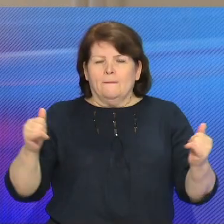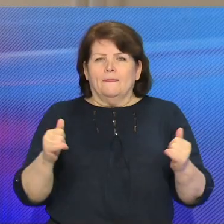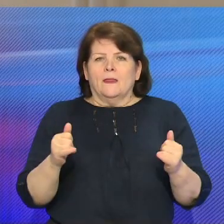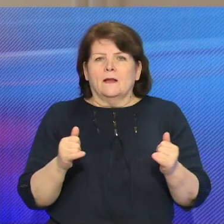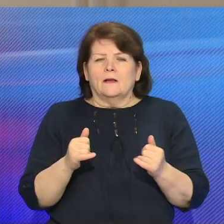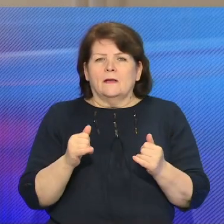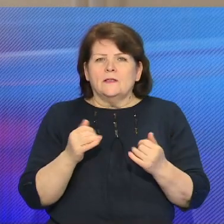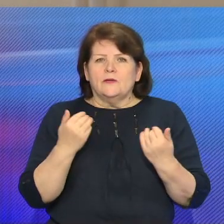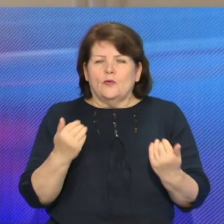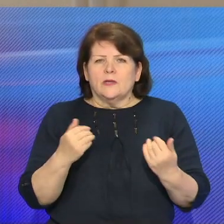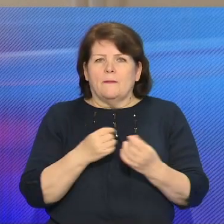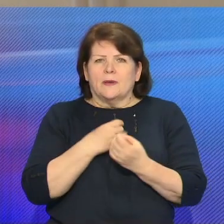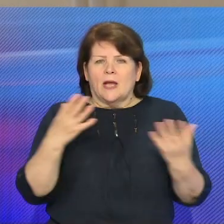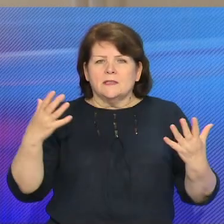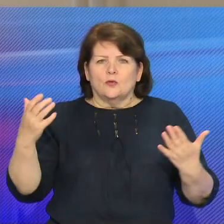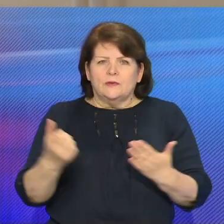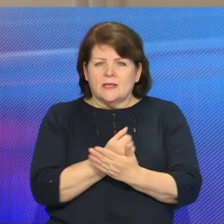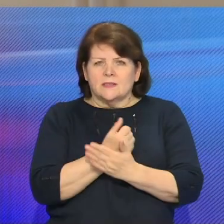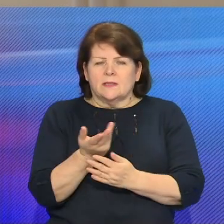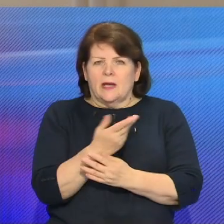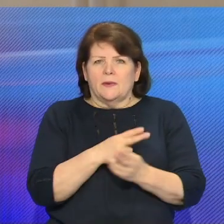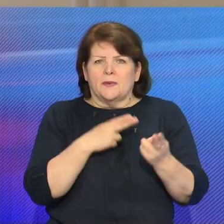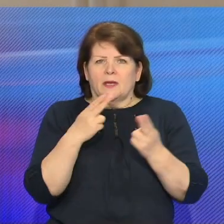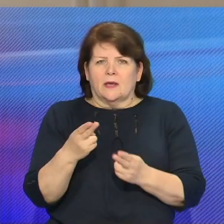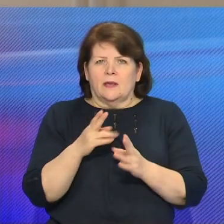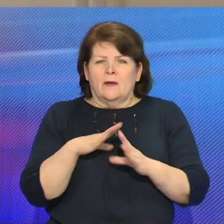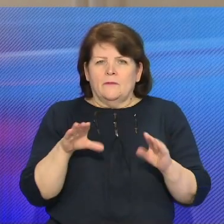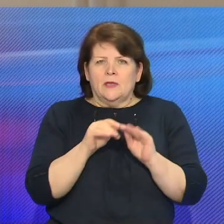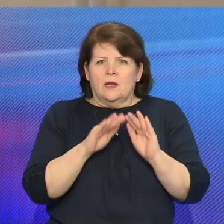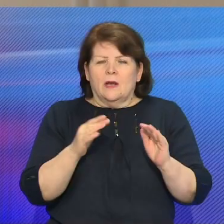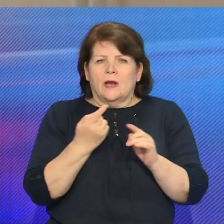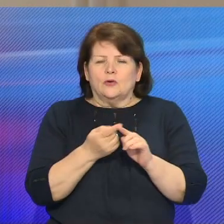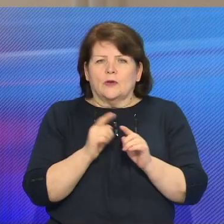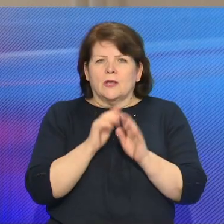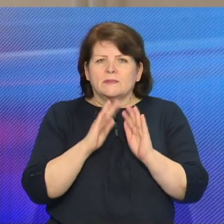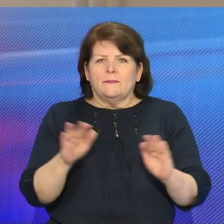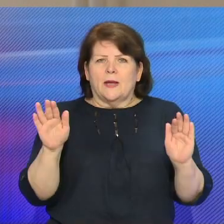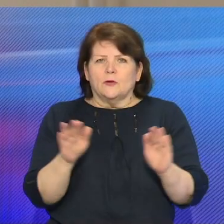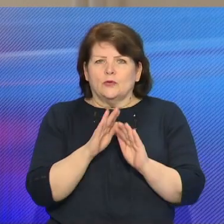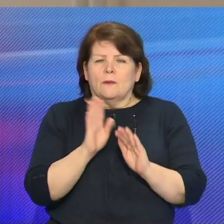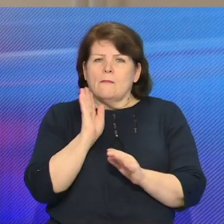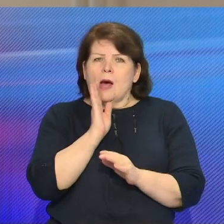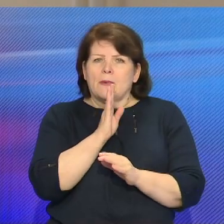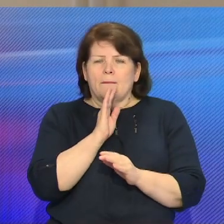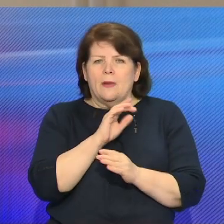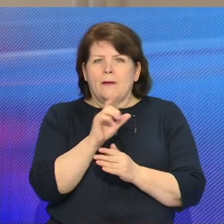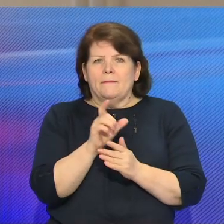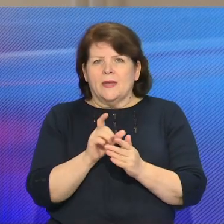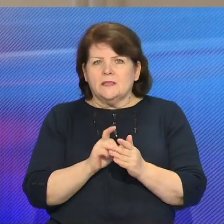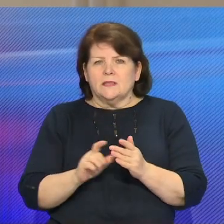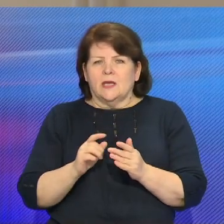Поэтому я думаю, что сегодня праздник удастся. И, конечно, мы приехали с детьми, которые споют мамам